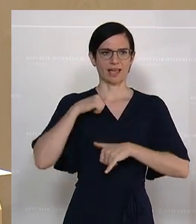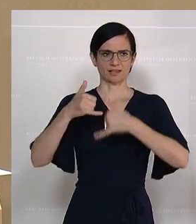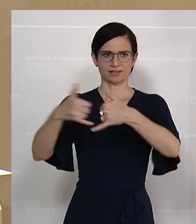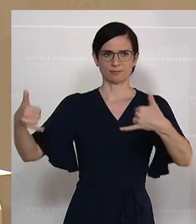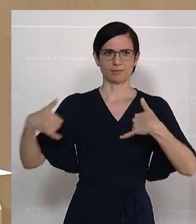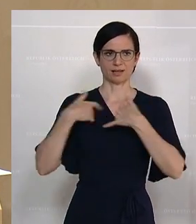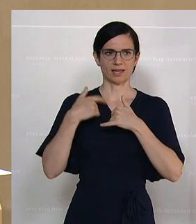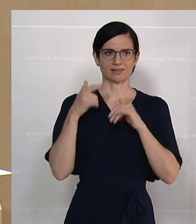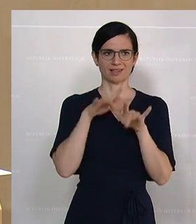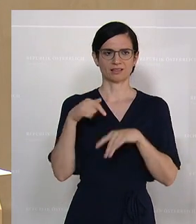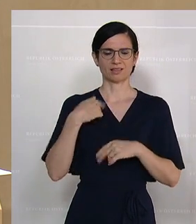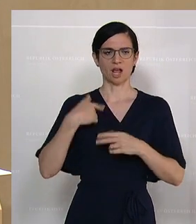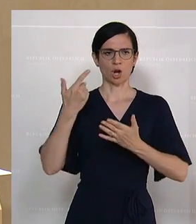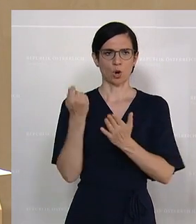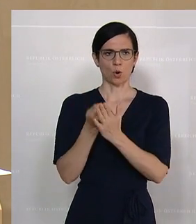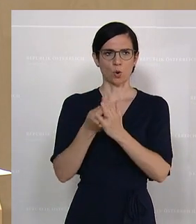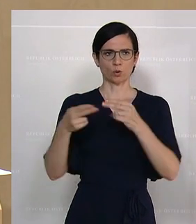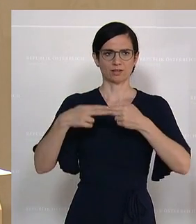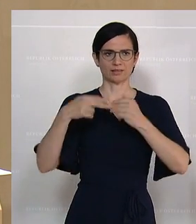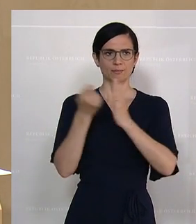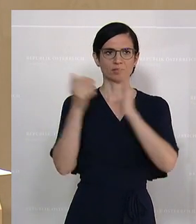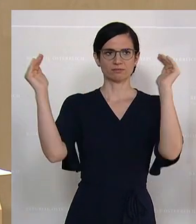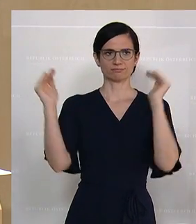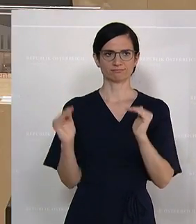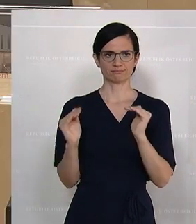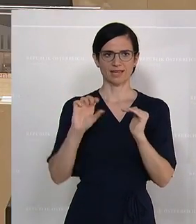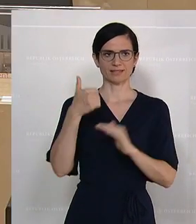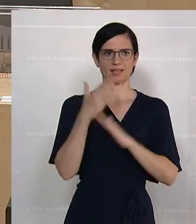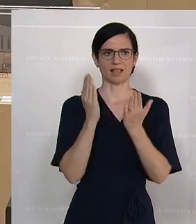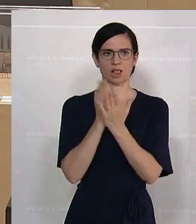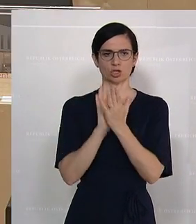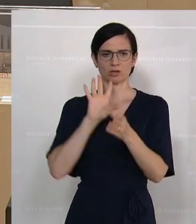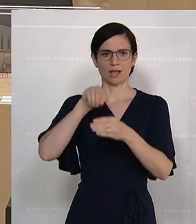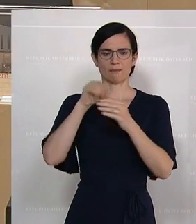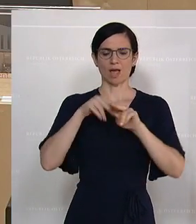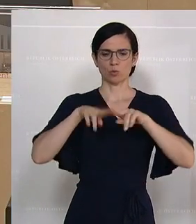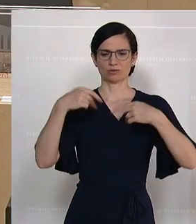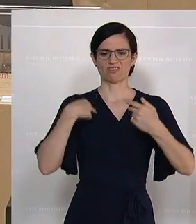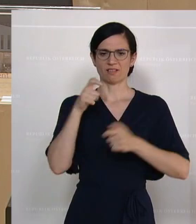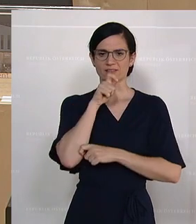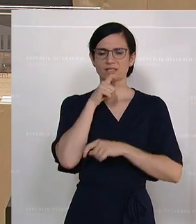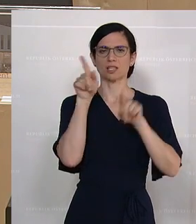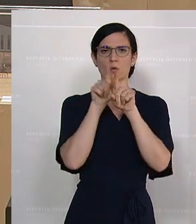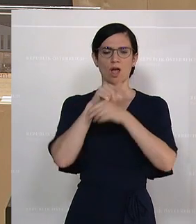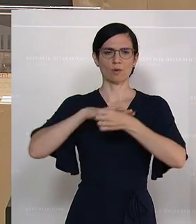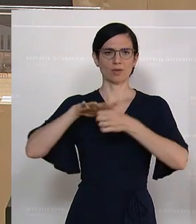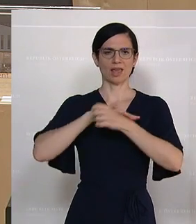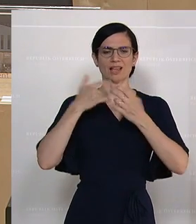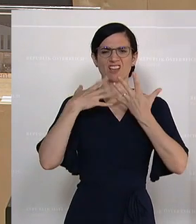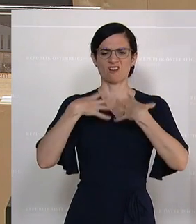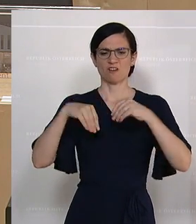senkung der lohnnebenkosten der erste teil ist da schon beinhaltet im bereich der unfallversicherung im bereich form